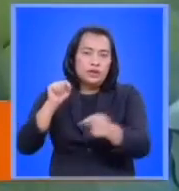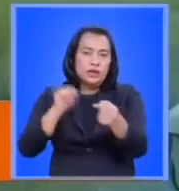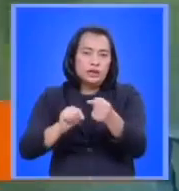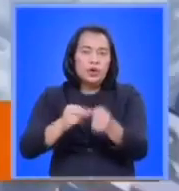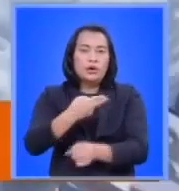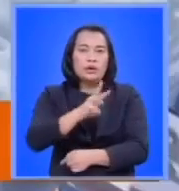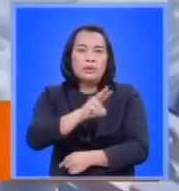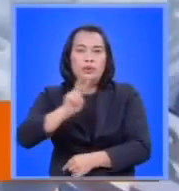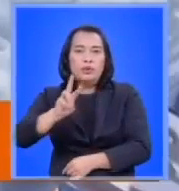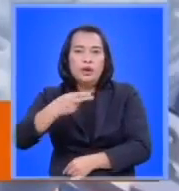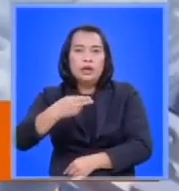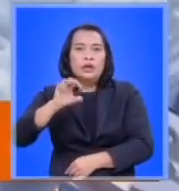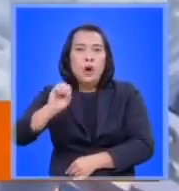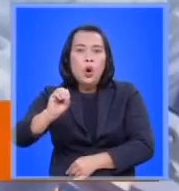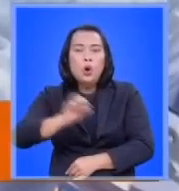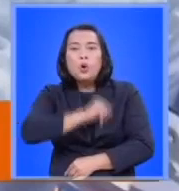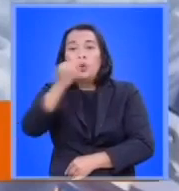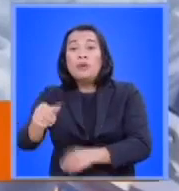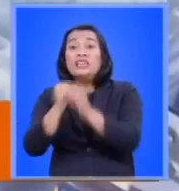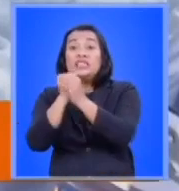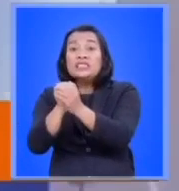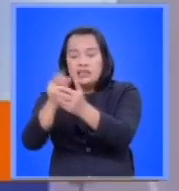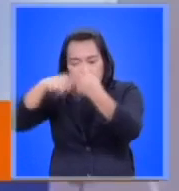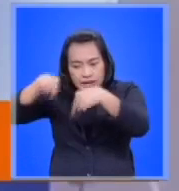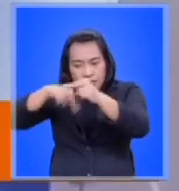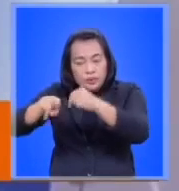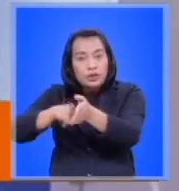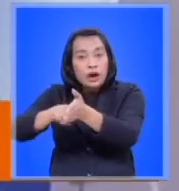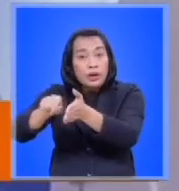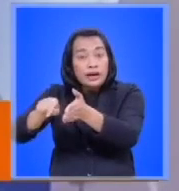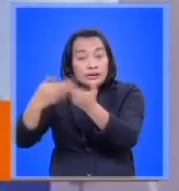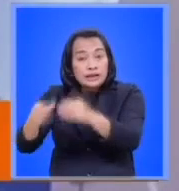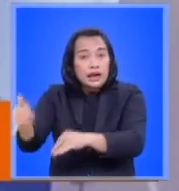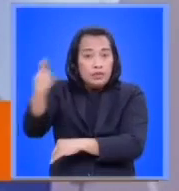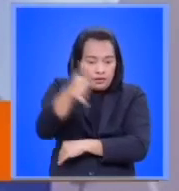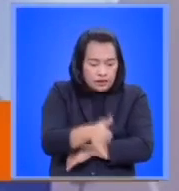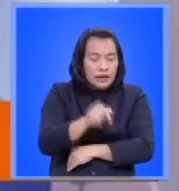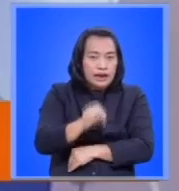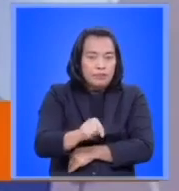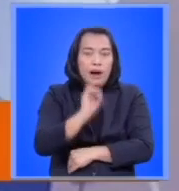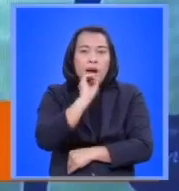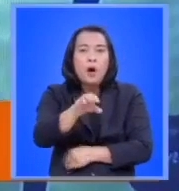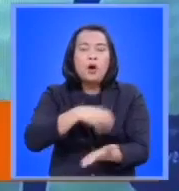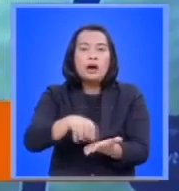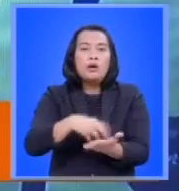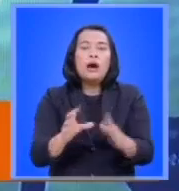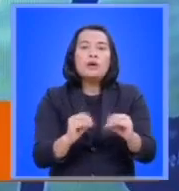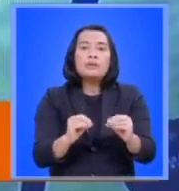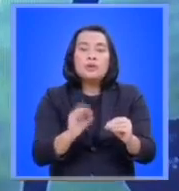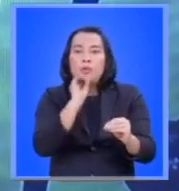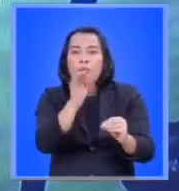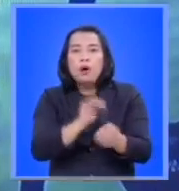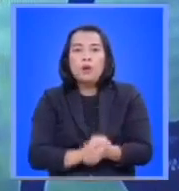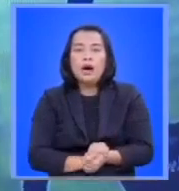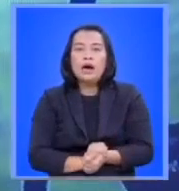ดินทางกลับมาจากการเยือนจีนเพื่อตรวจสอบสถานการณ์ไวรัสอู่ฮั่นเขาได้ให้ข้อมูลนะคะก็เป็นเสียงชื่นชม